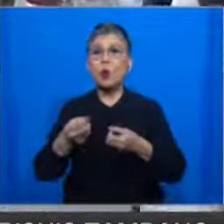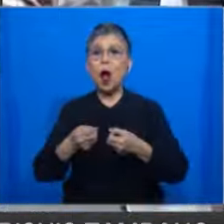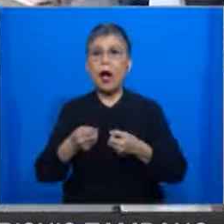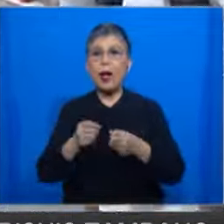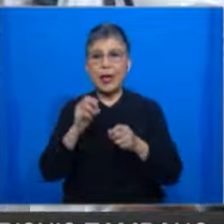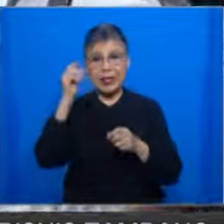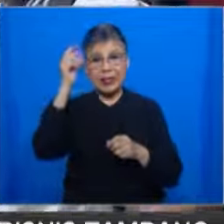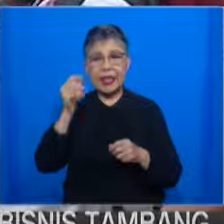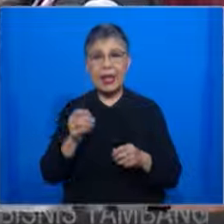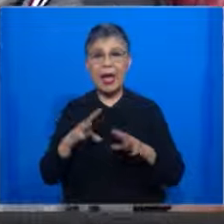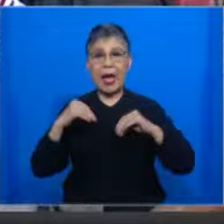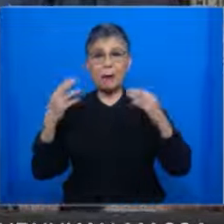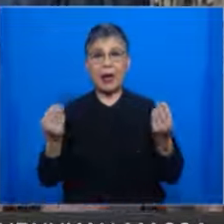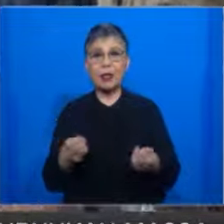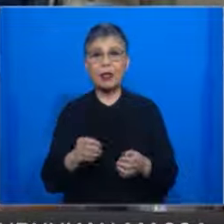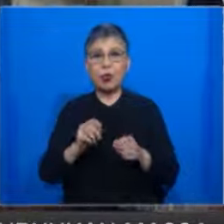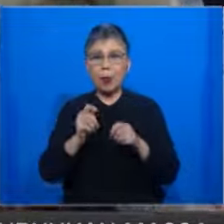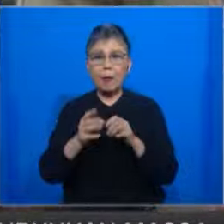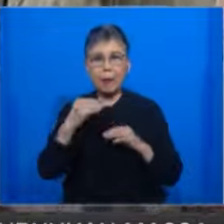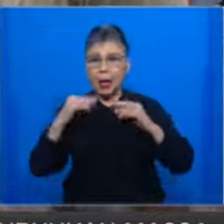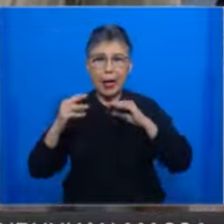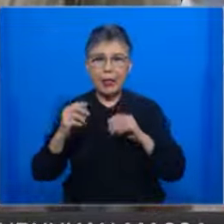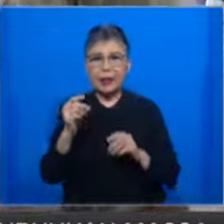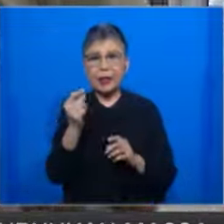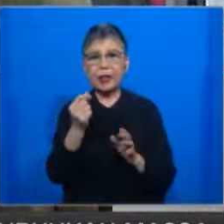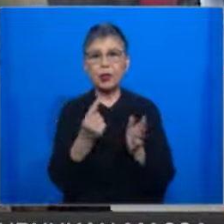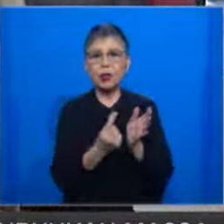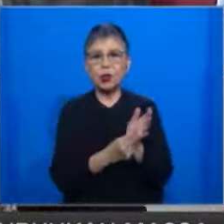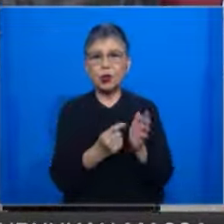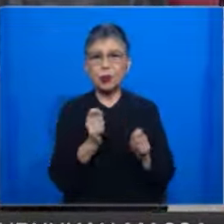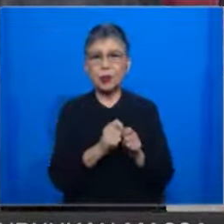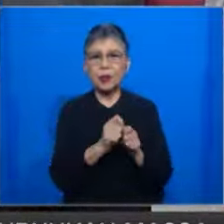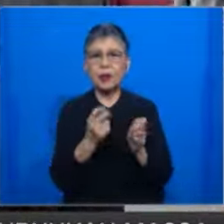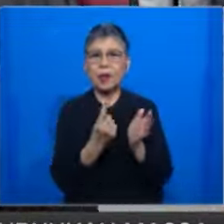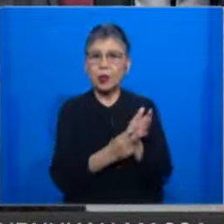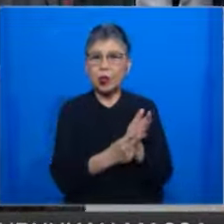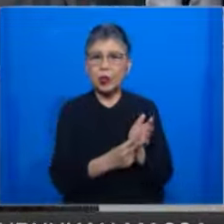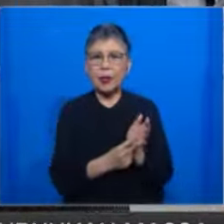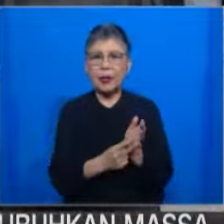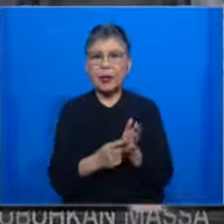rencana rapat paripurna untuk membahas atau sidang paripurna untuk membahas